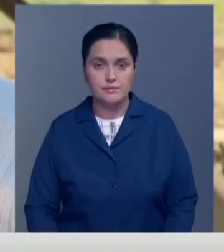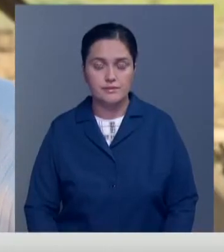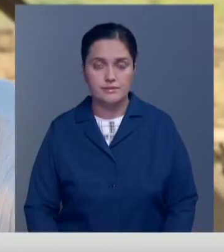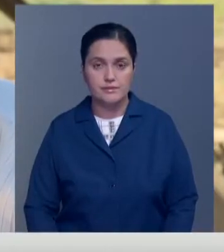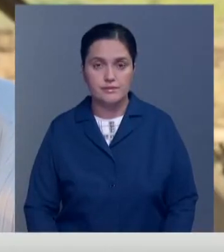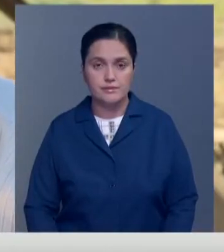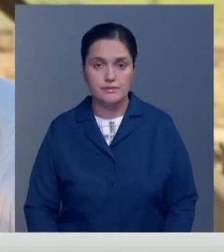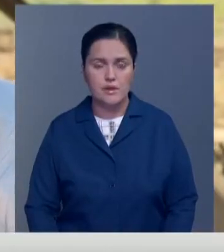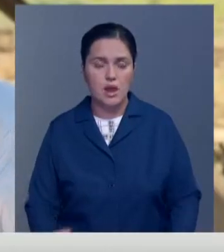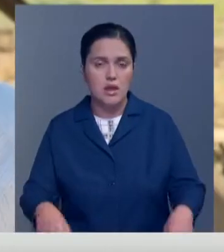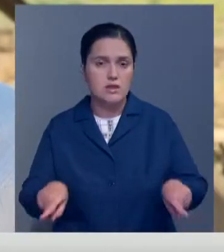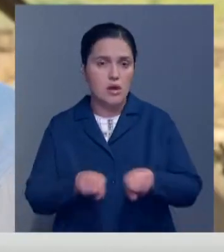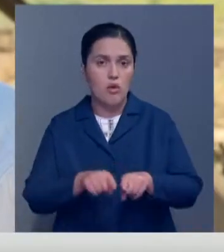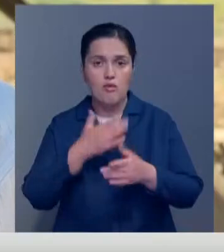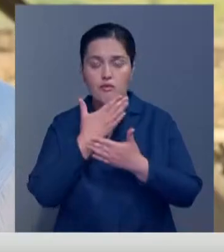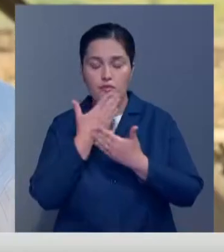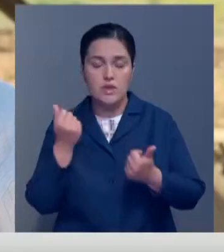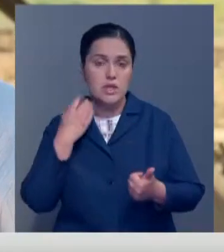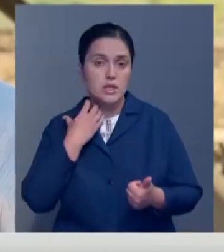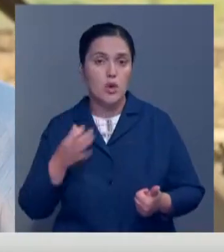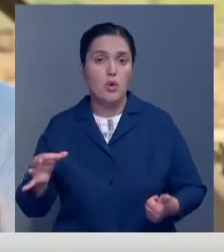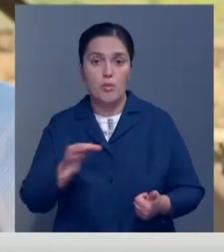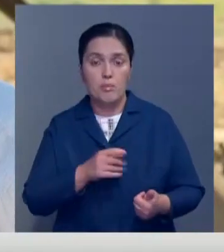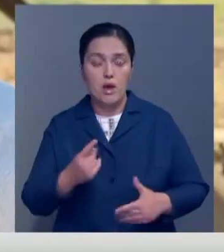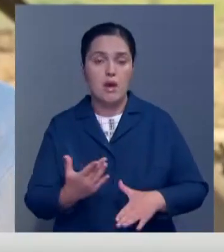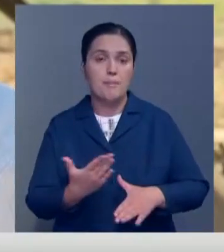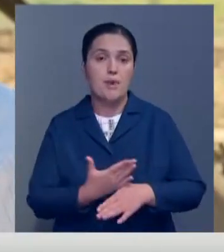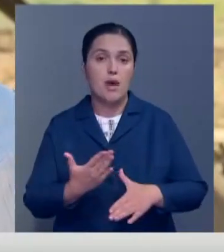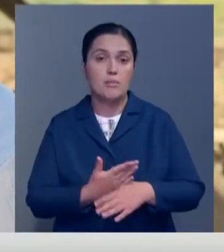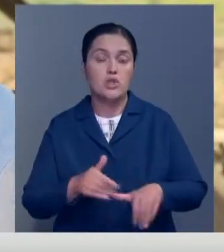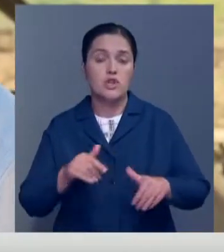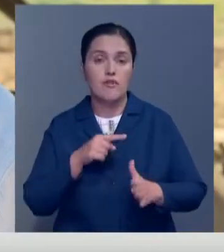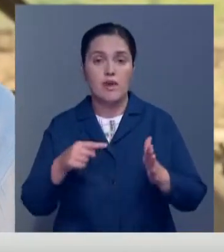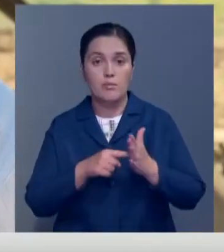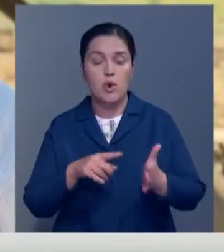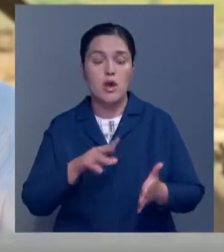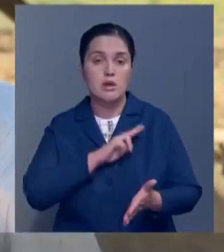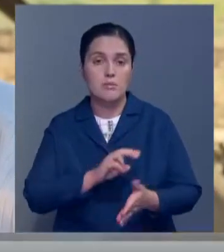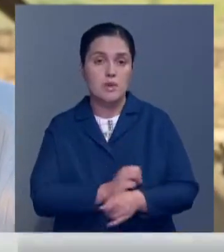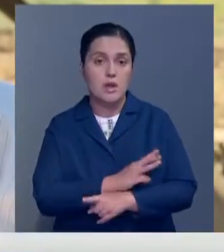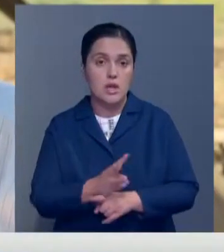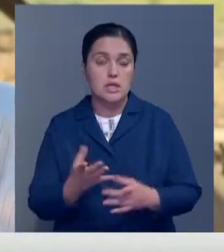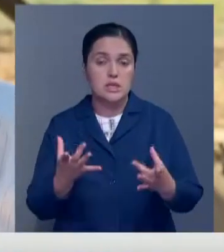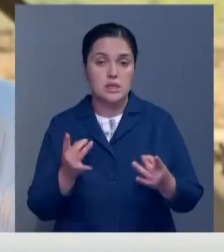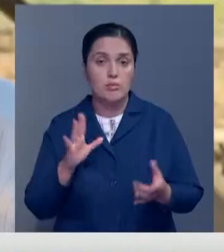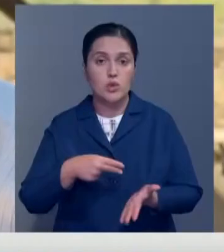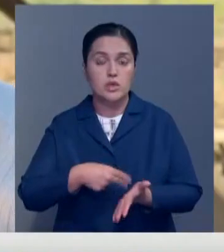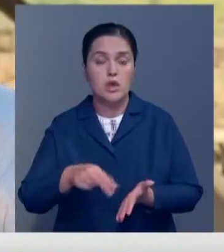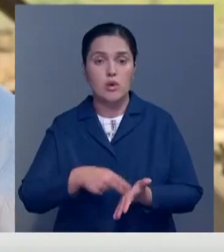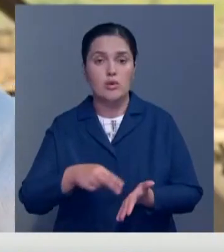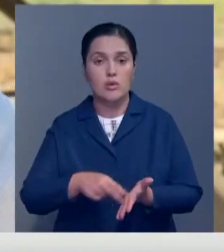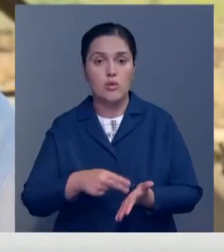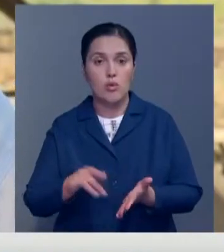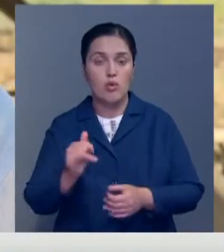Это беспрецедентный проект в Кызылординской области. Он поможет решить вопросы занятости. Сырье будет закупаться